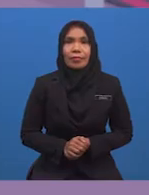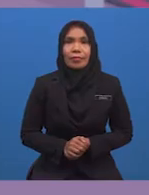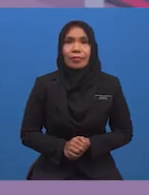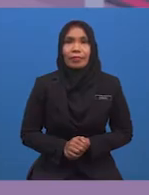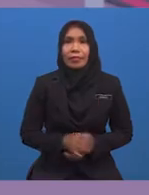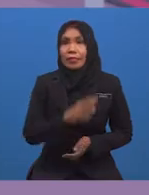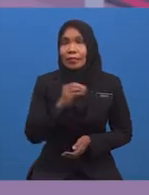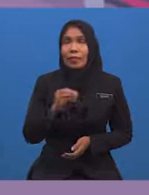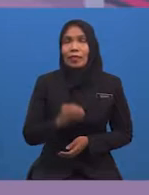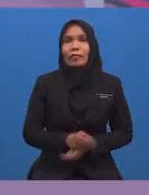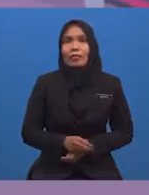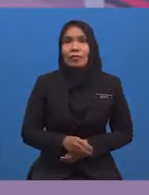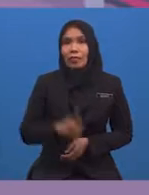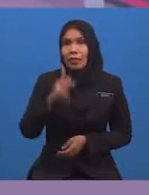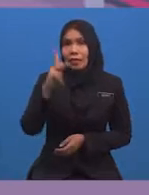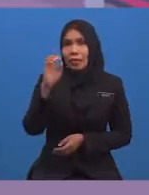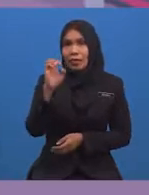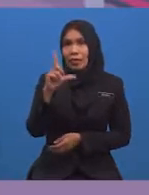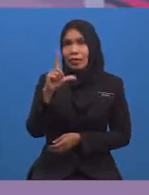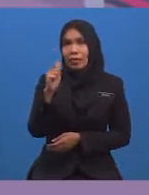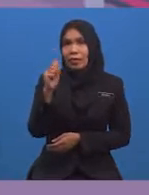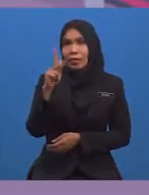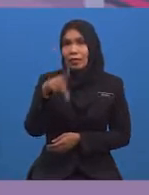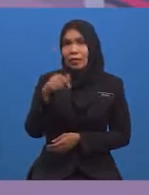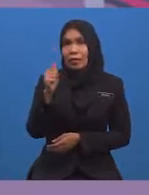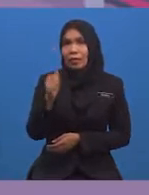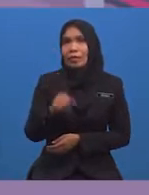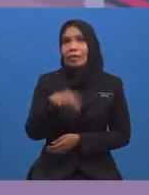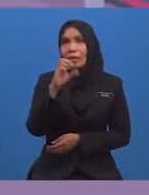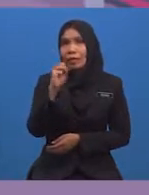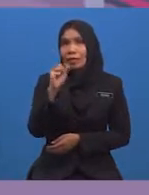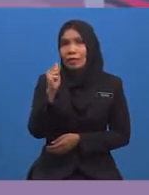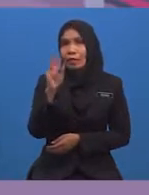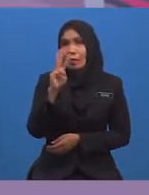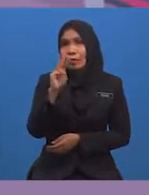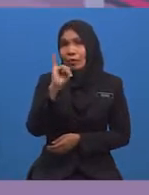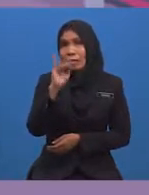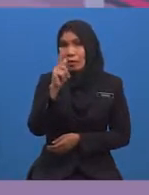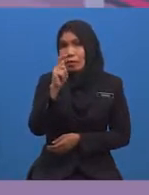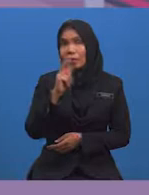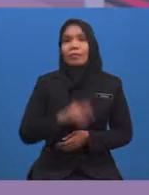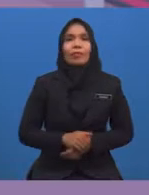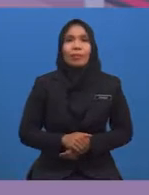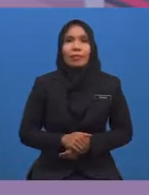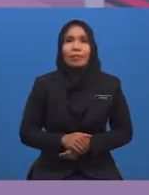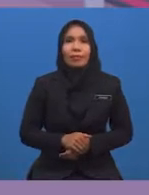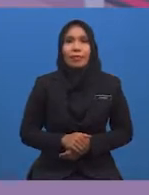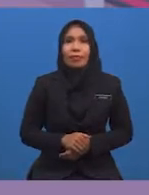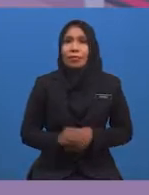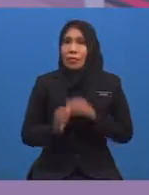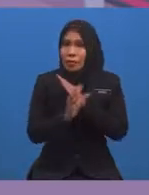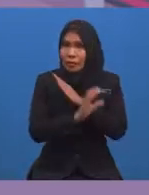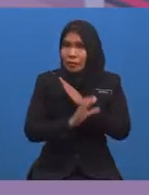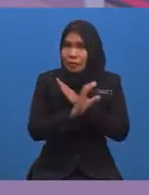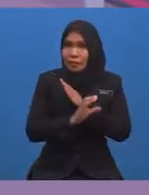Untuk makluman murid-murid, hasil daripada tanaman getah dan kelapa sawit menjadikan negara Malaysia